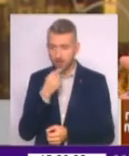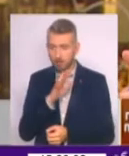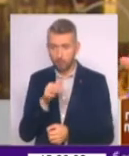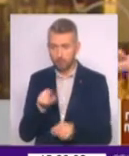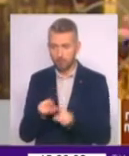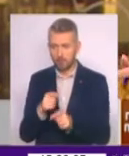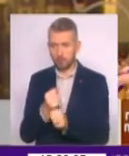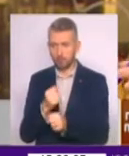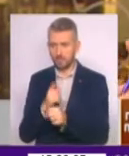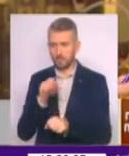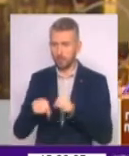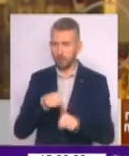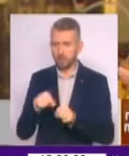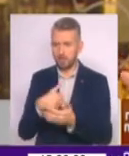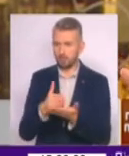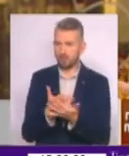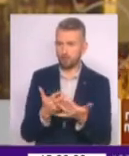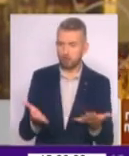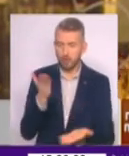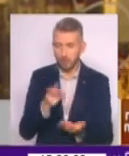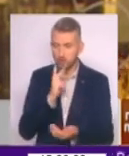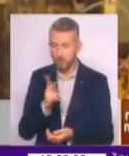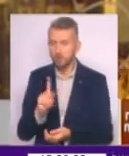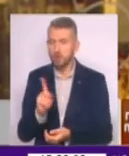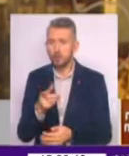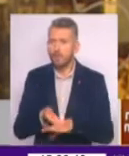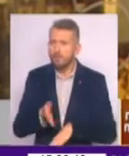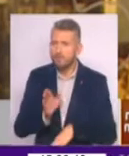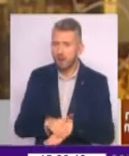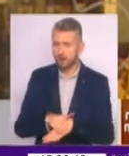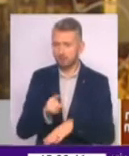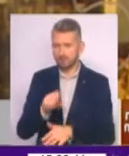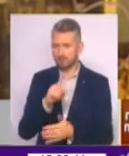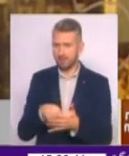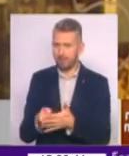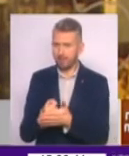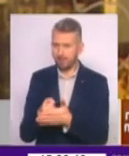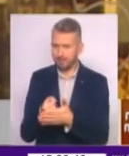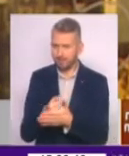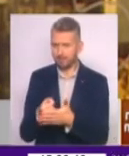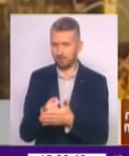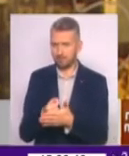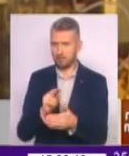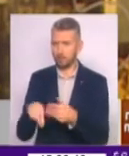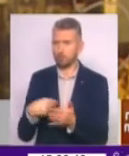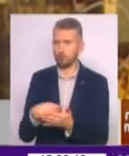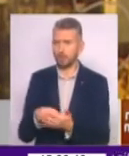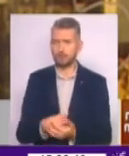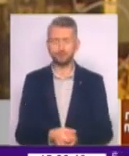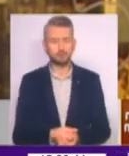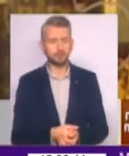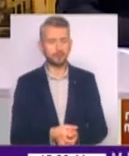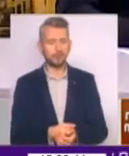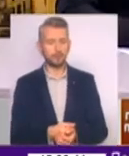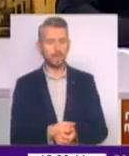зробити саме от з велосипедної інфраструктури в місті, якщо ви бачите, що важко йдеться питання саме у контексті бюджету? Ну,